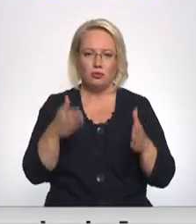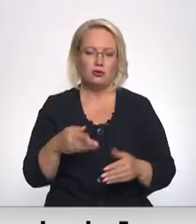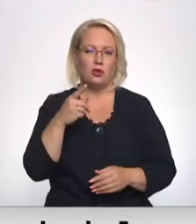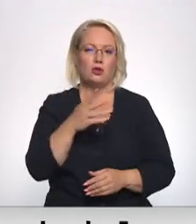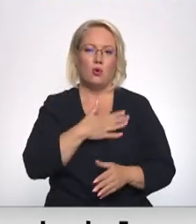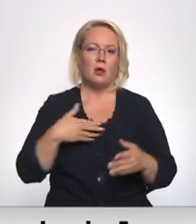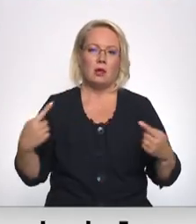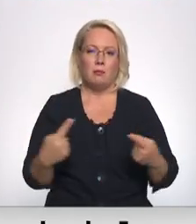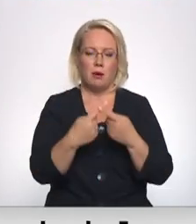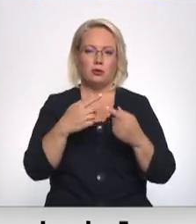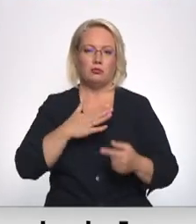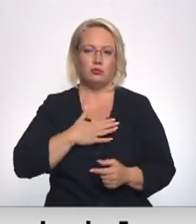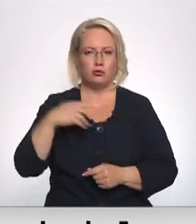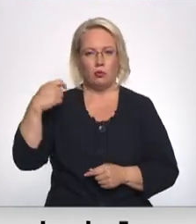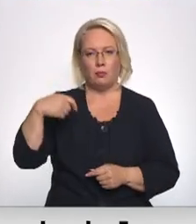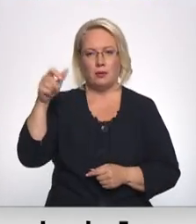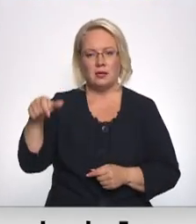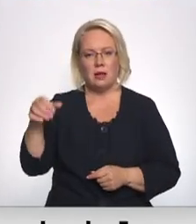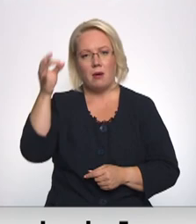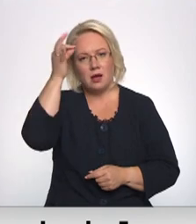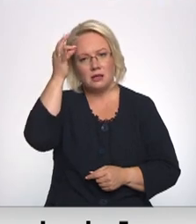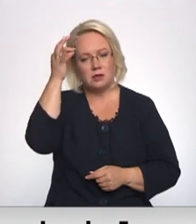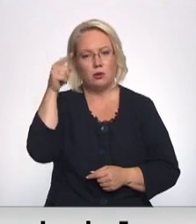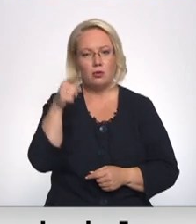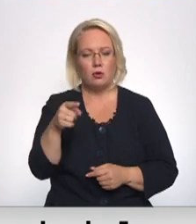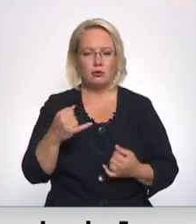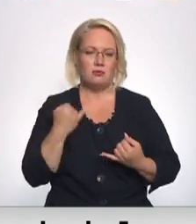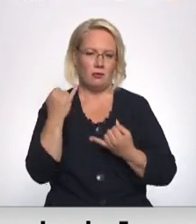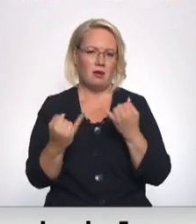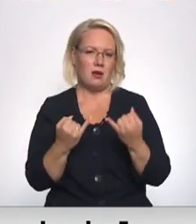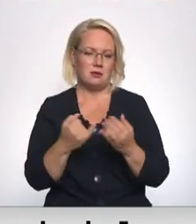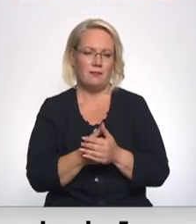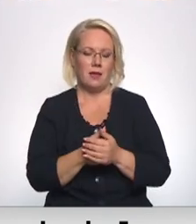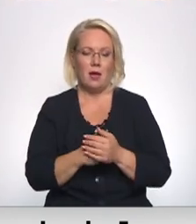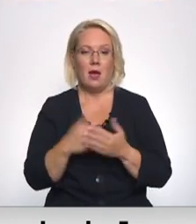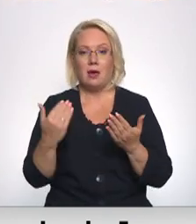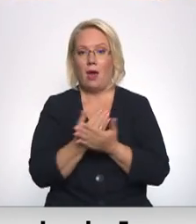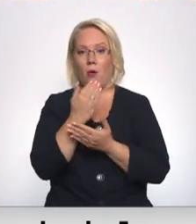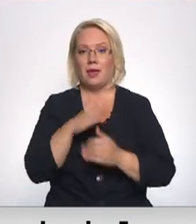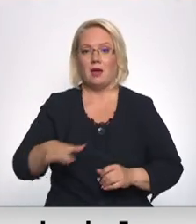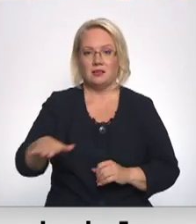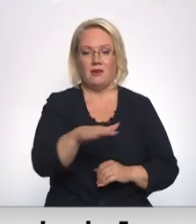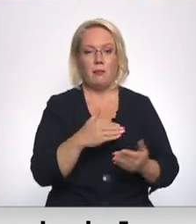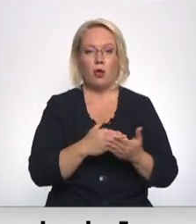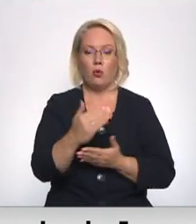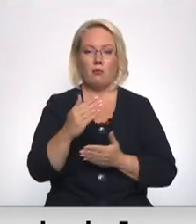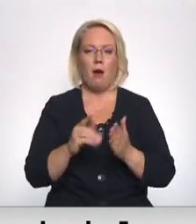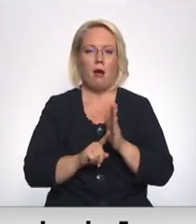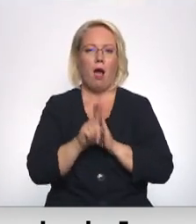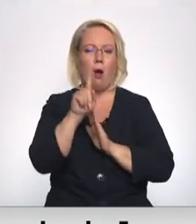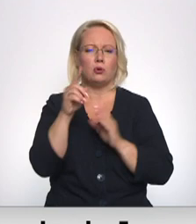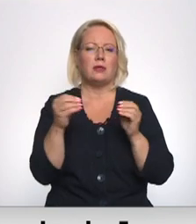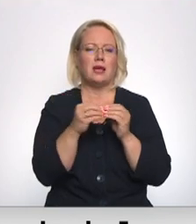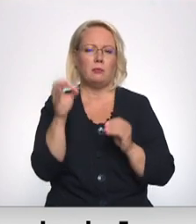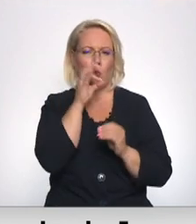ļoti piemērot mūsu prezidentiem. Atcerēsimies viņus un turēsim godā. Jaunajā skvērā turpmāk augs 10 ozoli,